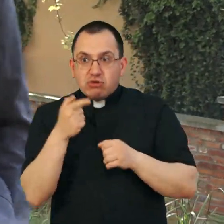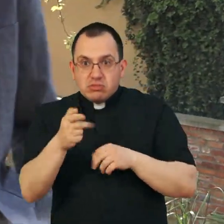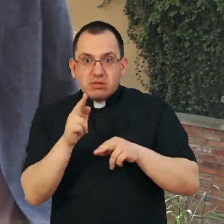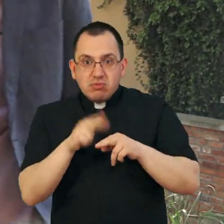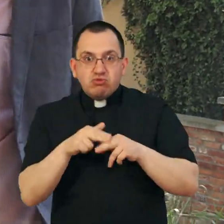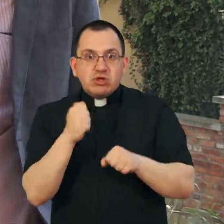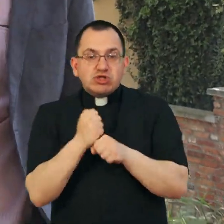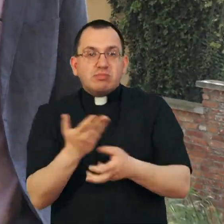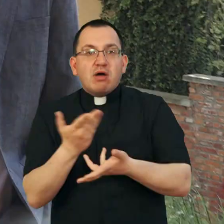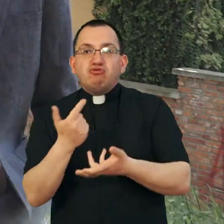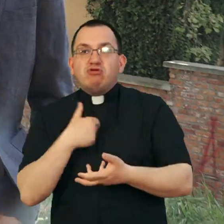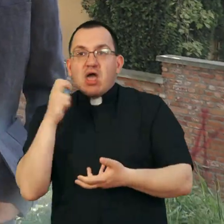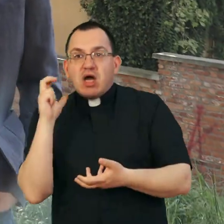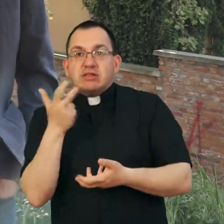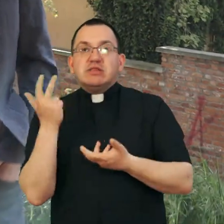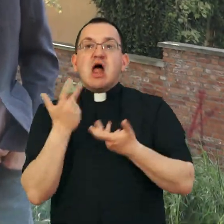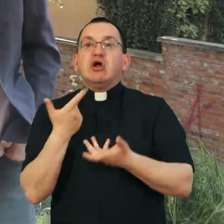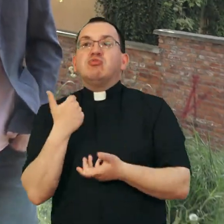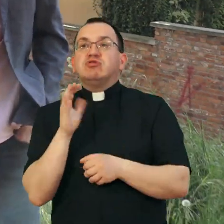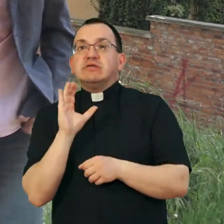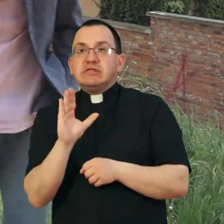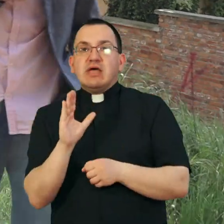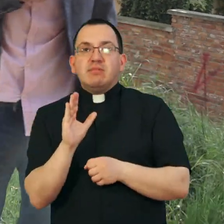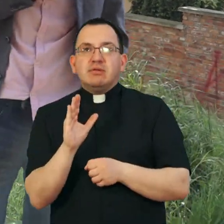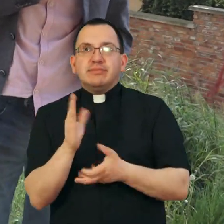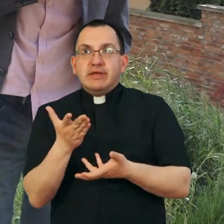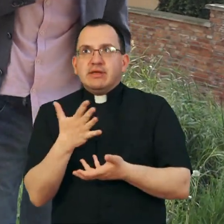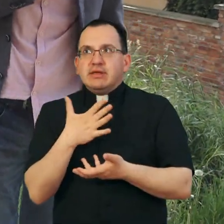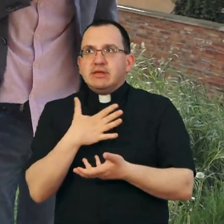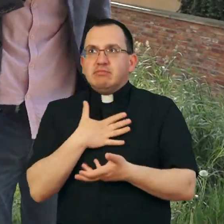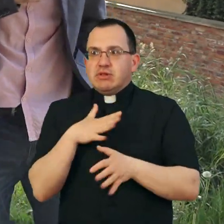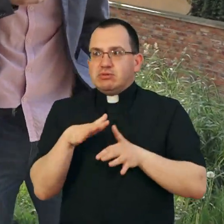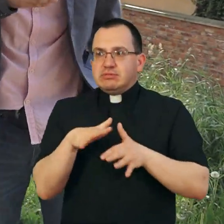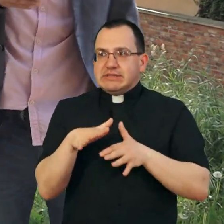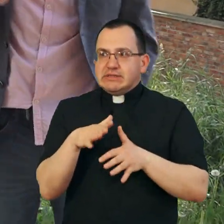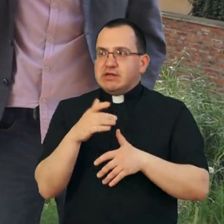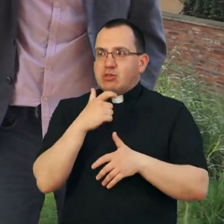to streslo na neki način i kao Božja riječ